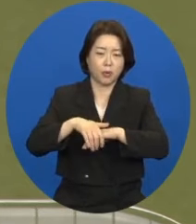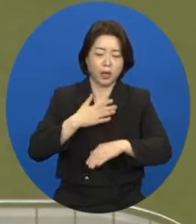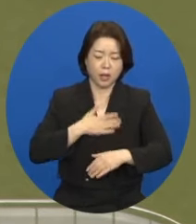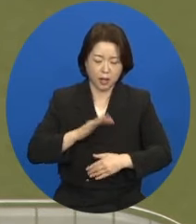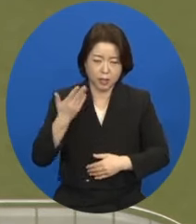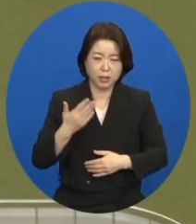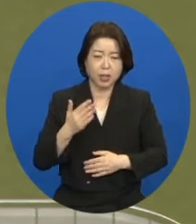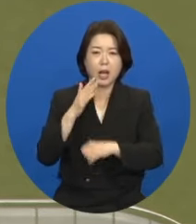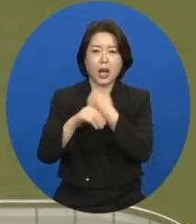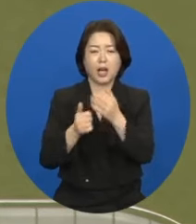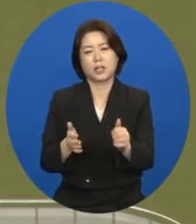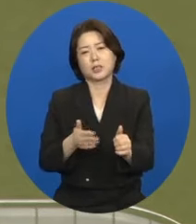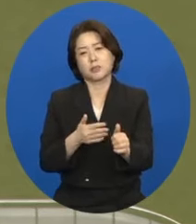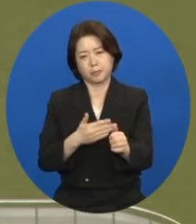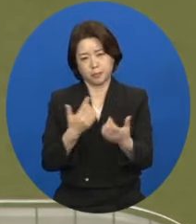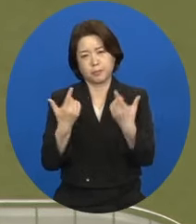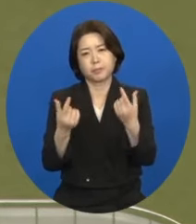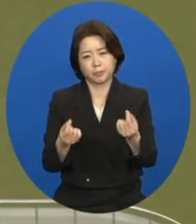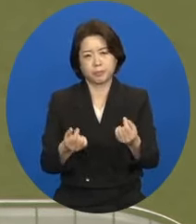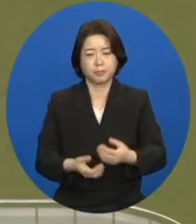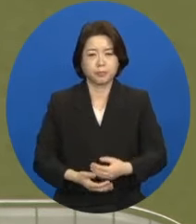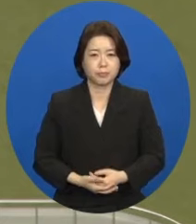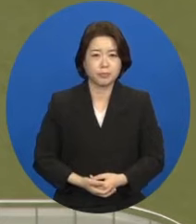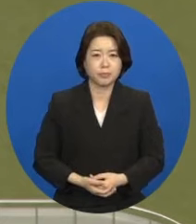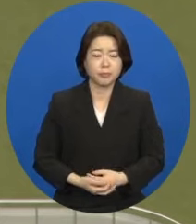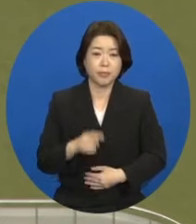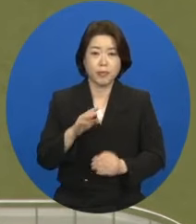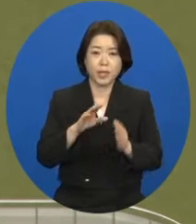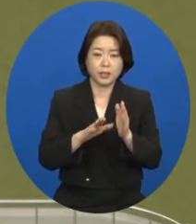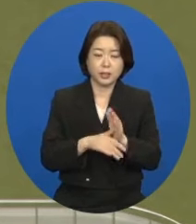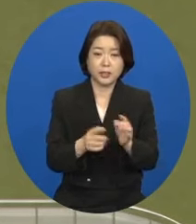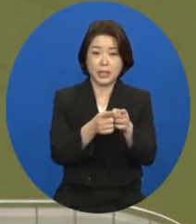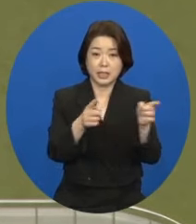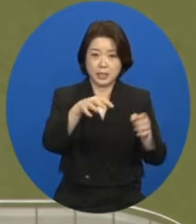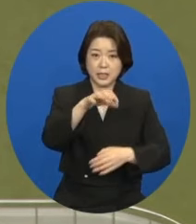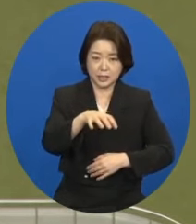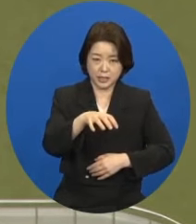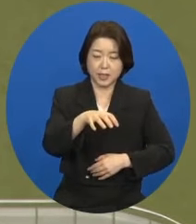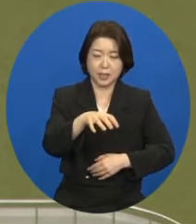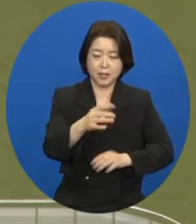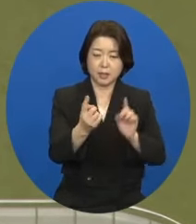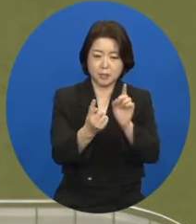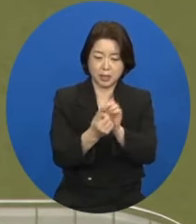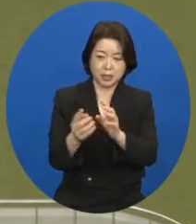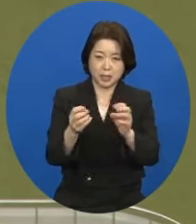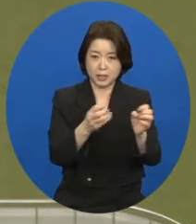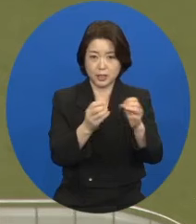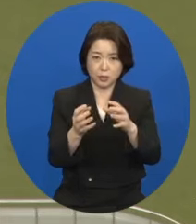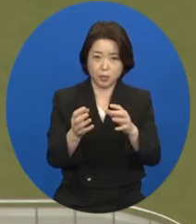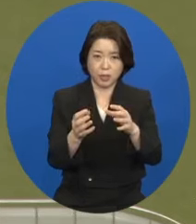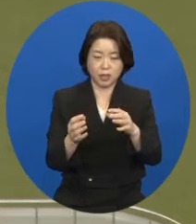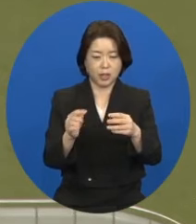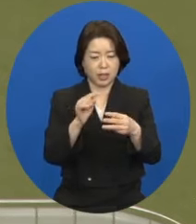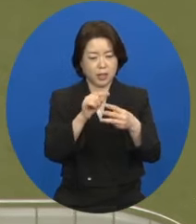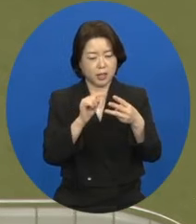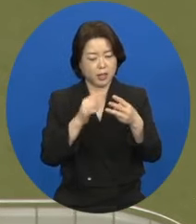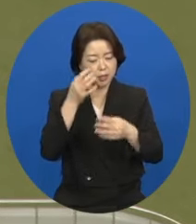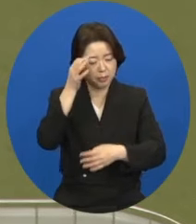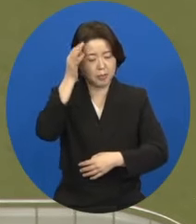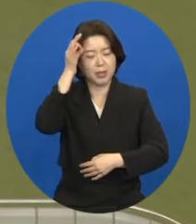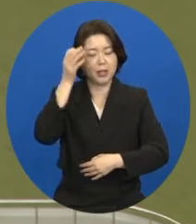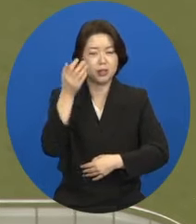하나님의 섭리였죠. 그때 로비에서 그런 이야기를 말씀을 드려 세 가지를 상기시켜